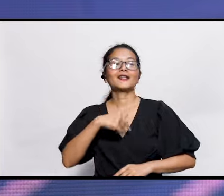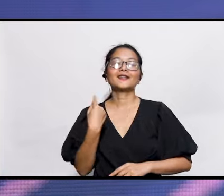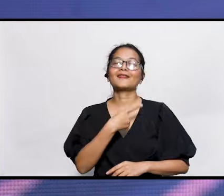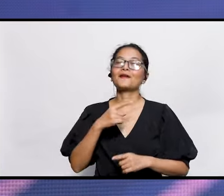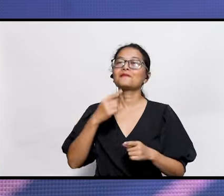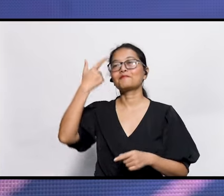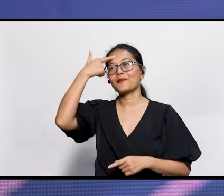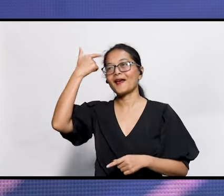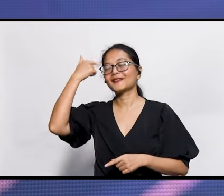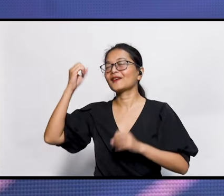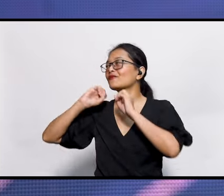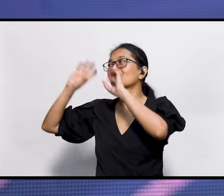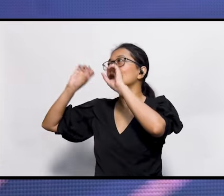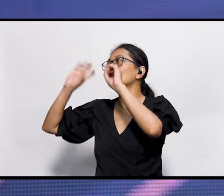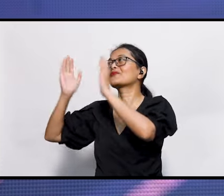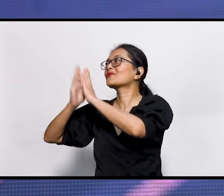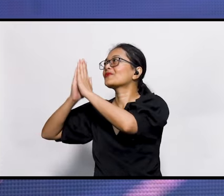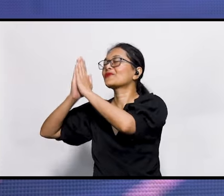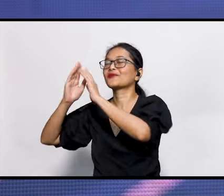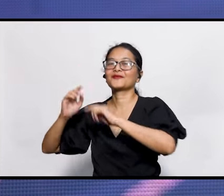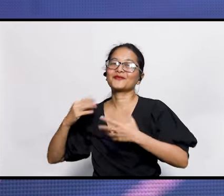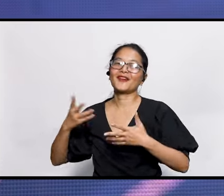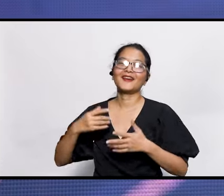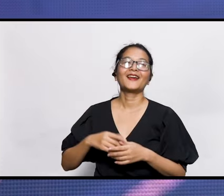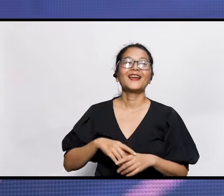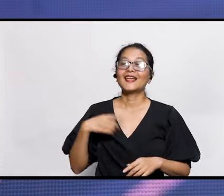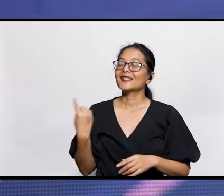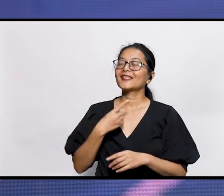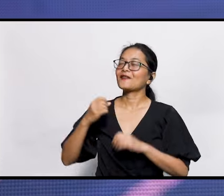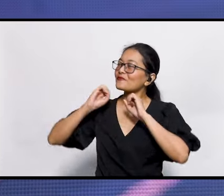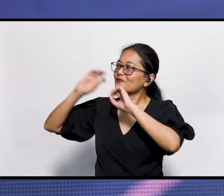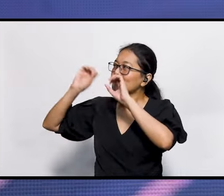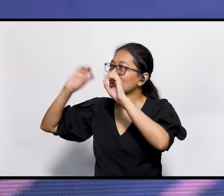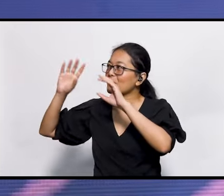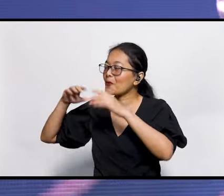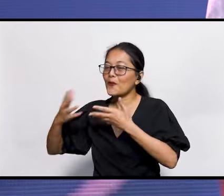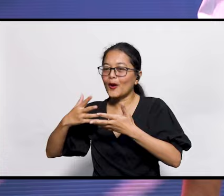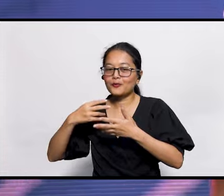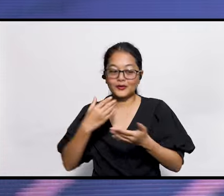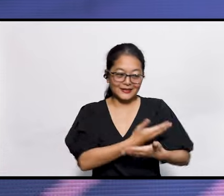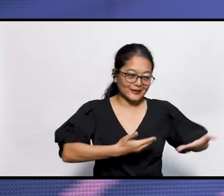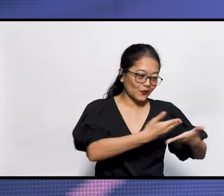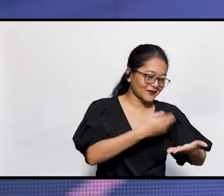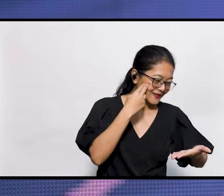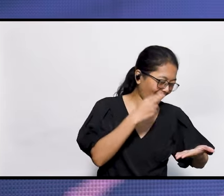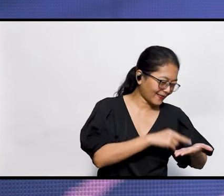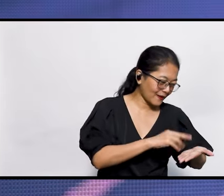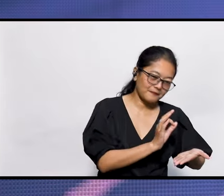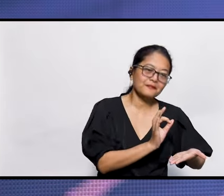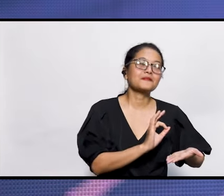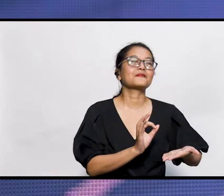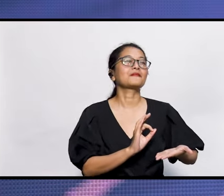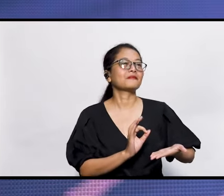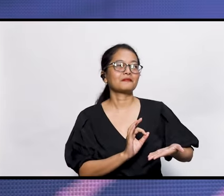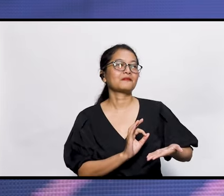sekedar Liturgi tapi you can praise even if you canot see why yang percaya katakan Amin dia